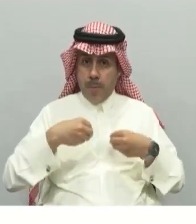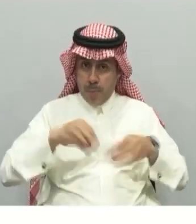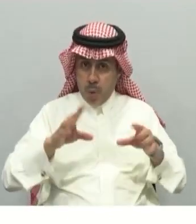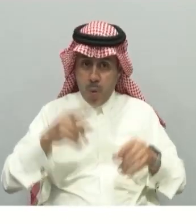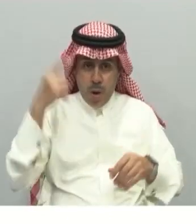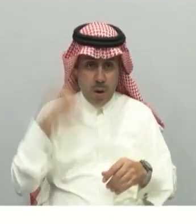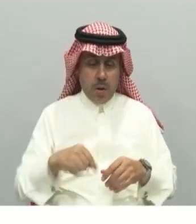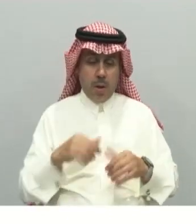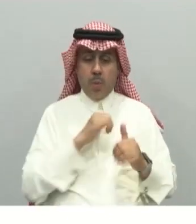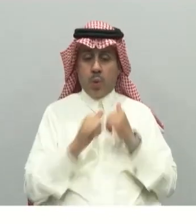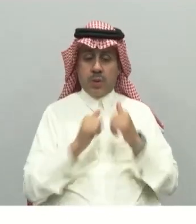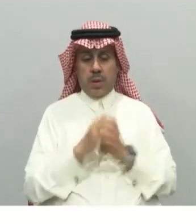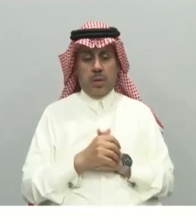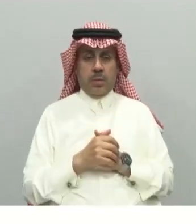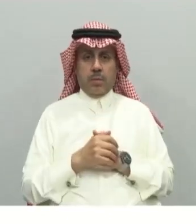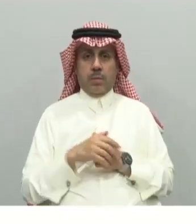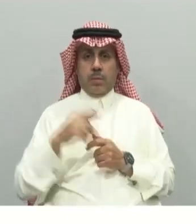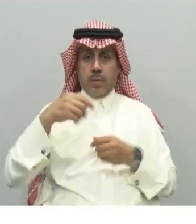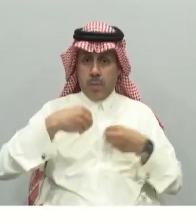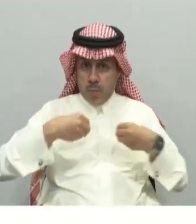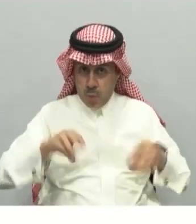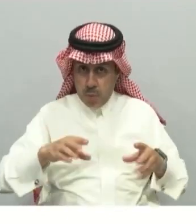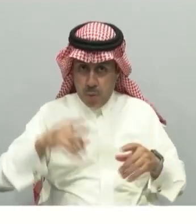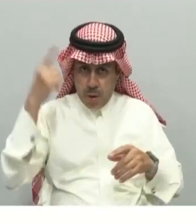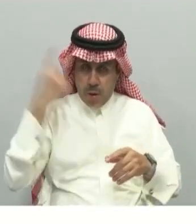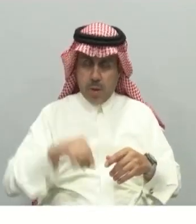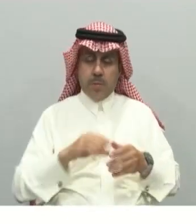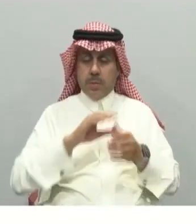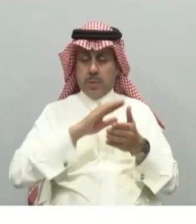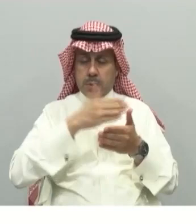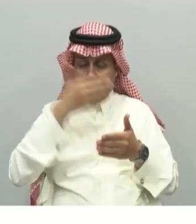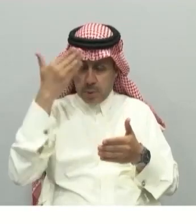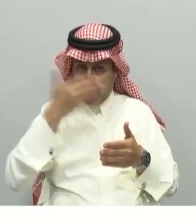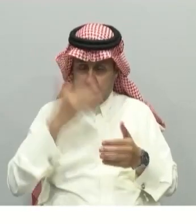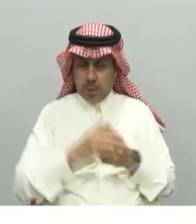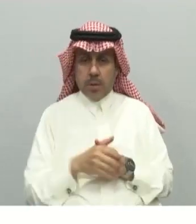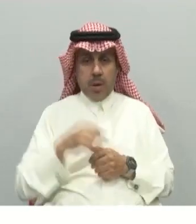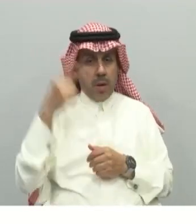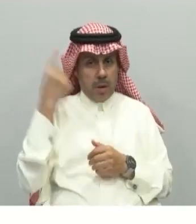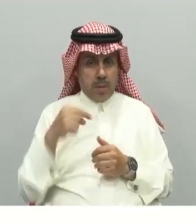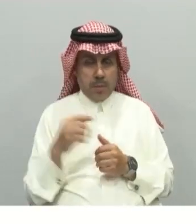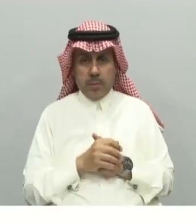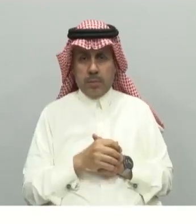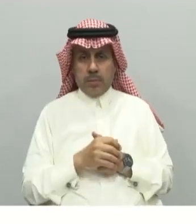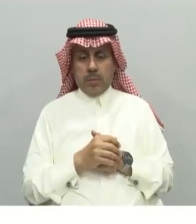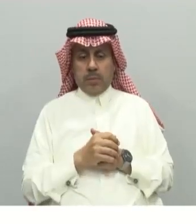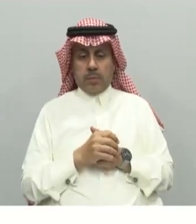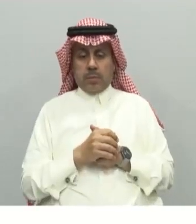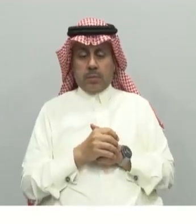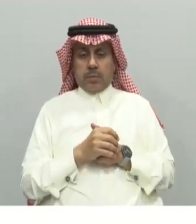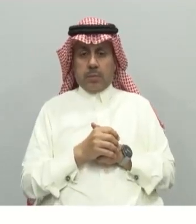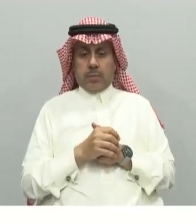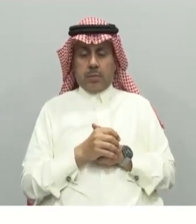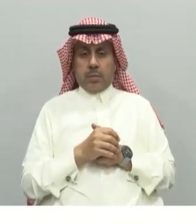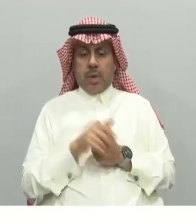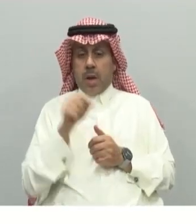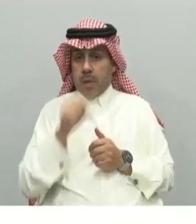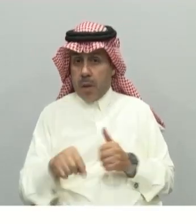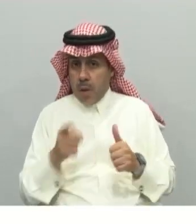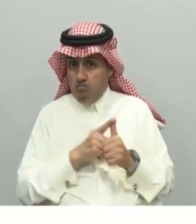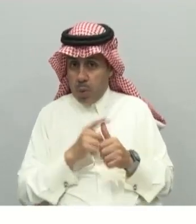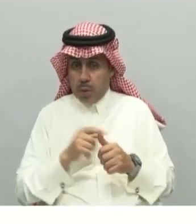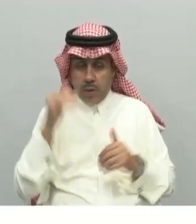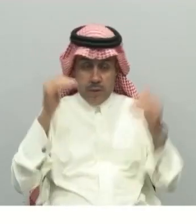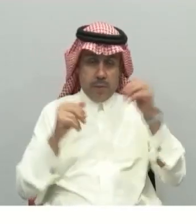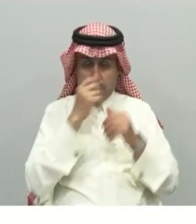وسائل قلنا قبل قليل من باب سد الذرائع والذرائع هي الوسائل اذا هذا اول فرق